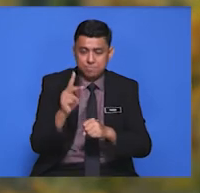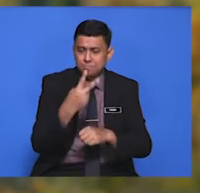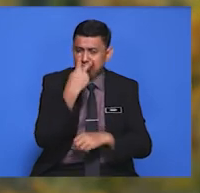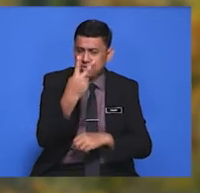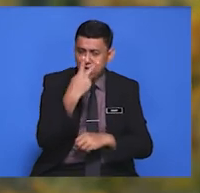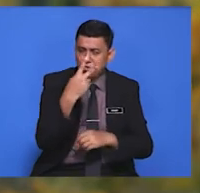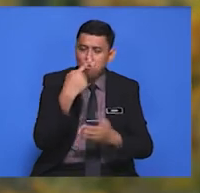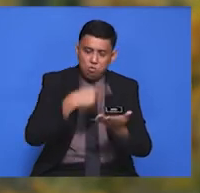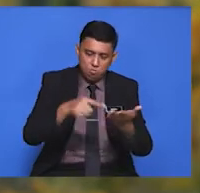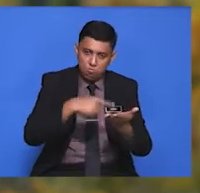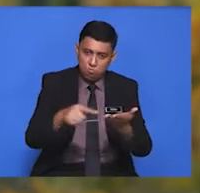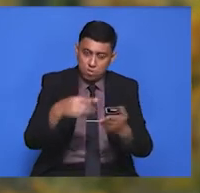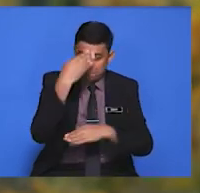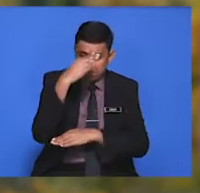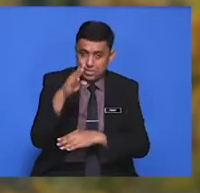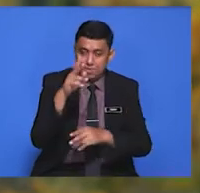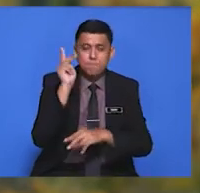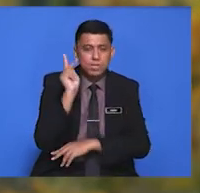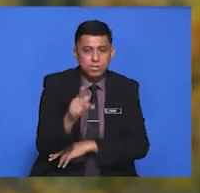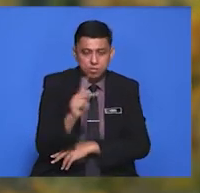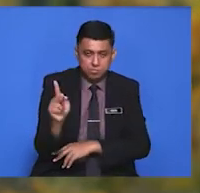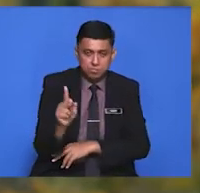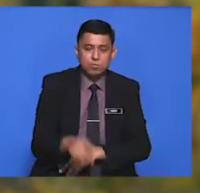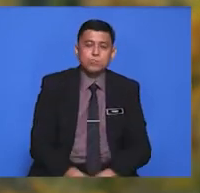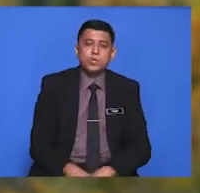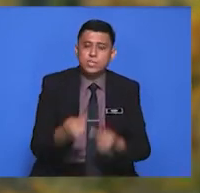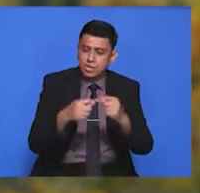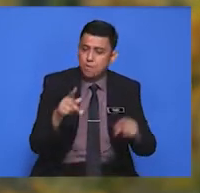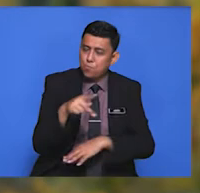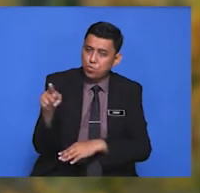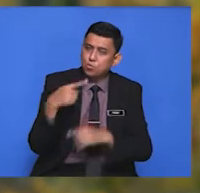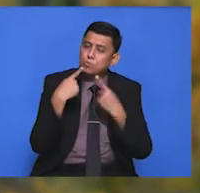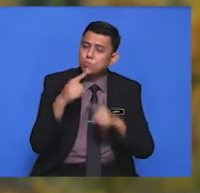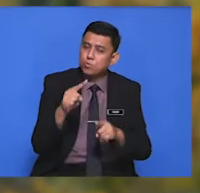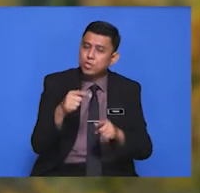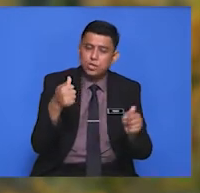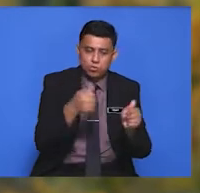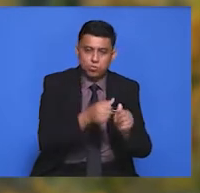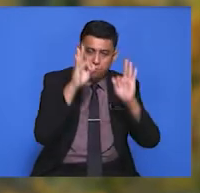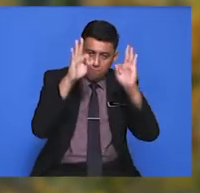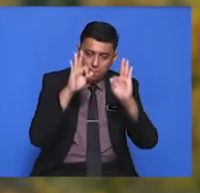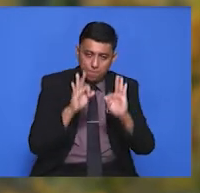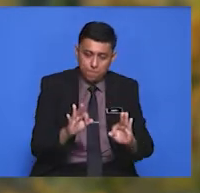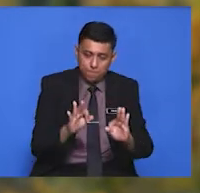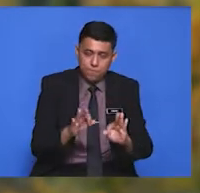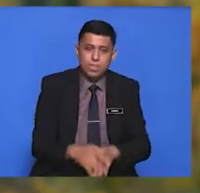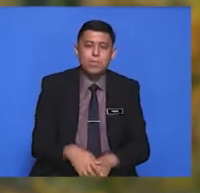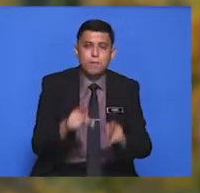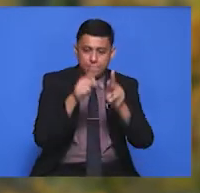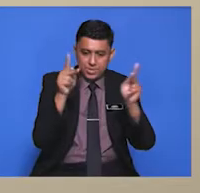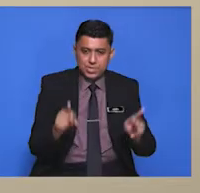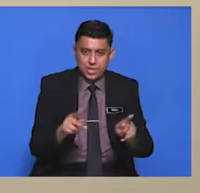menyemak jawapan bagi memastikan murid-murid telah pun menjawab mengikut format peperiksaan yang sebenar.